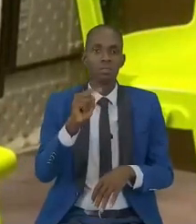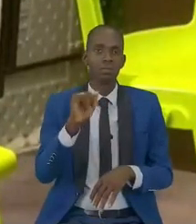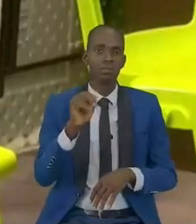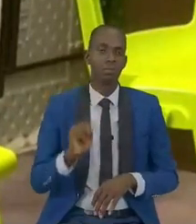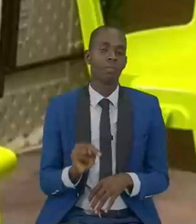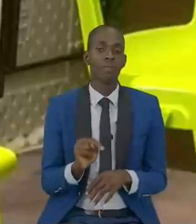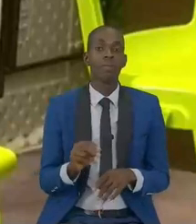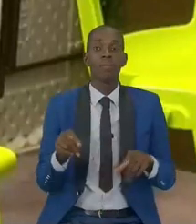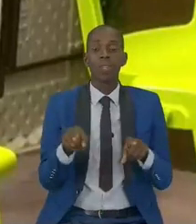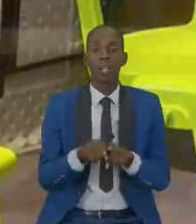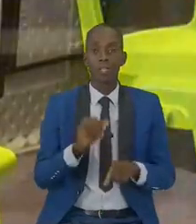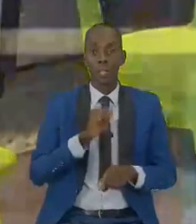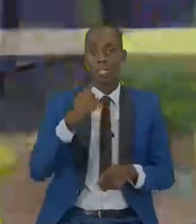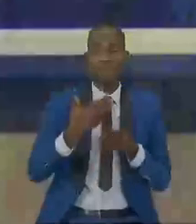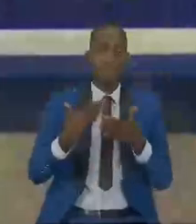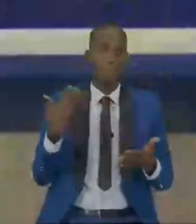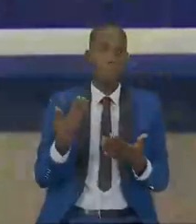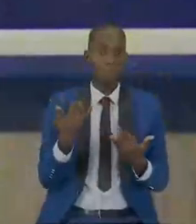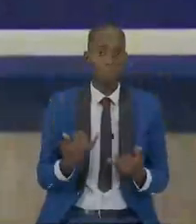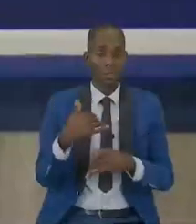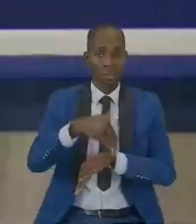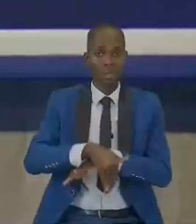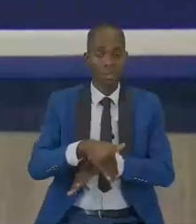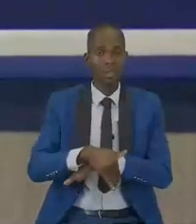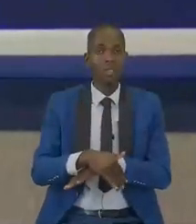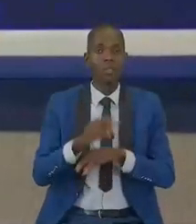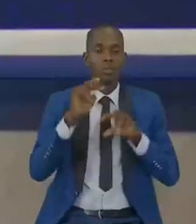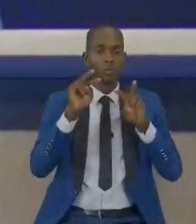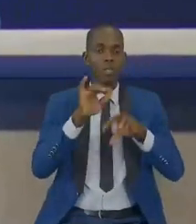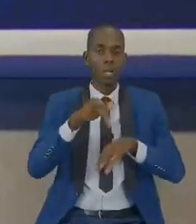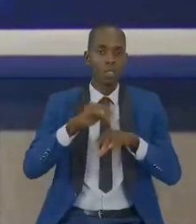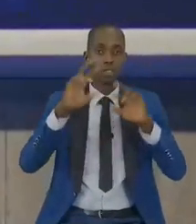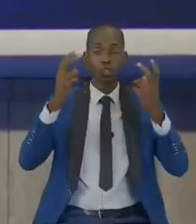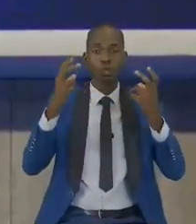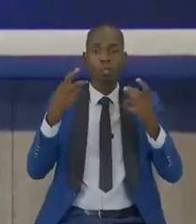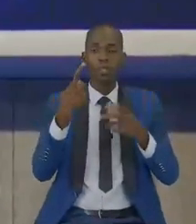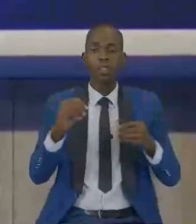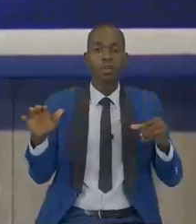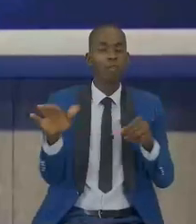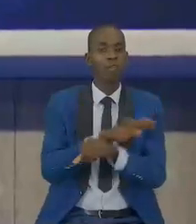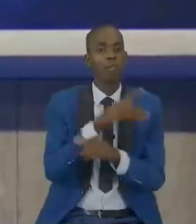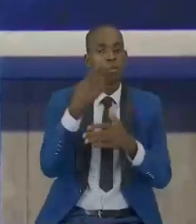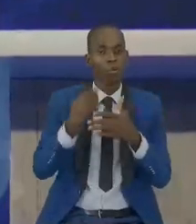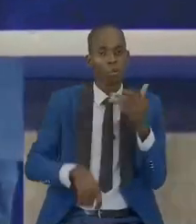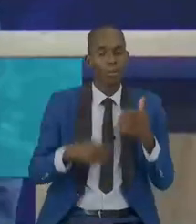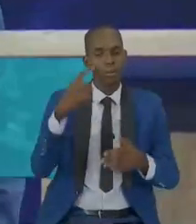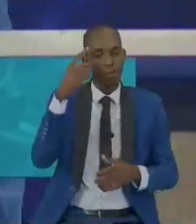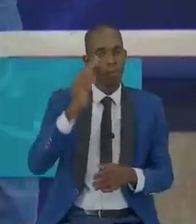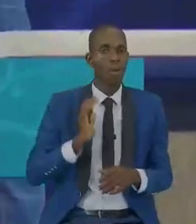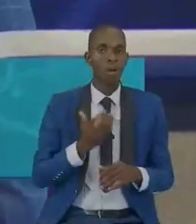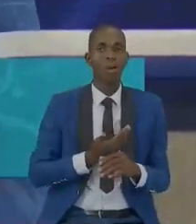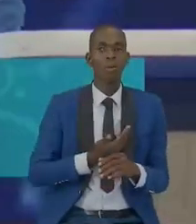et sans tache. Comme je l'ai dit, ce soir, nous avons le message qui est le prix